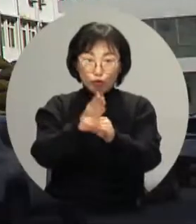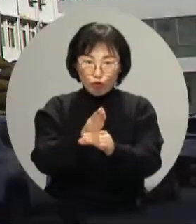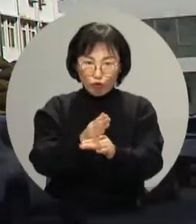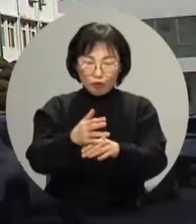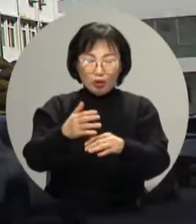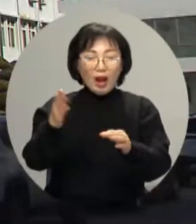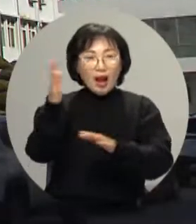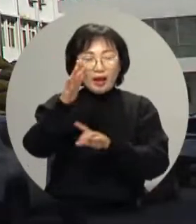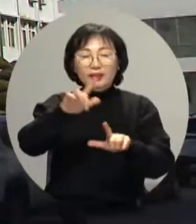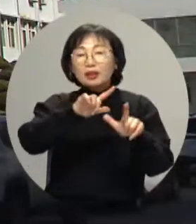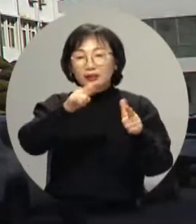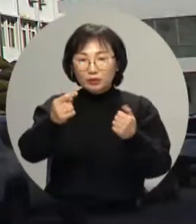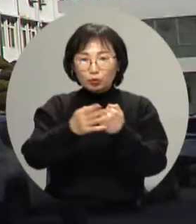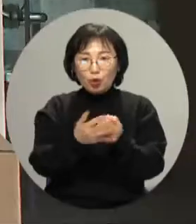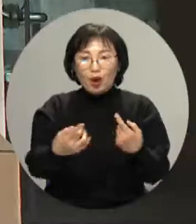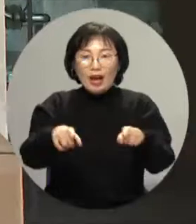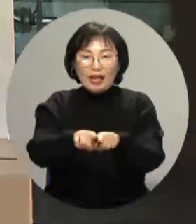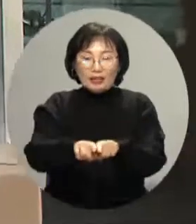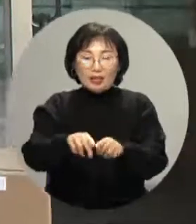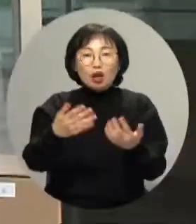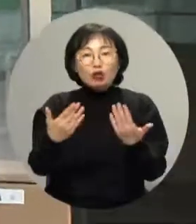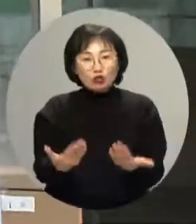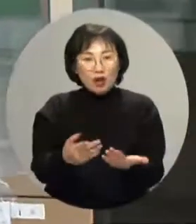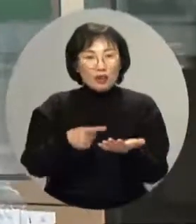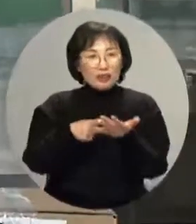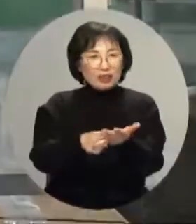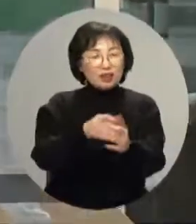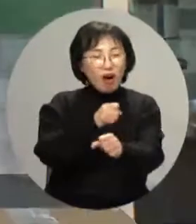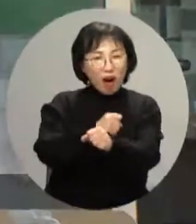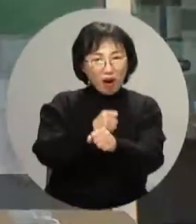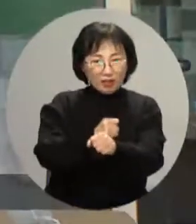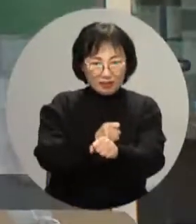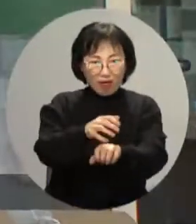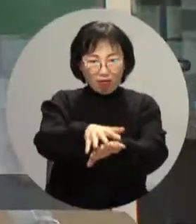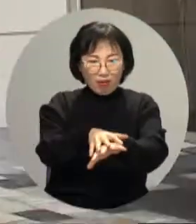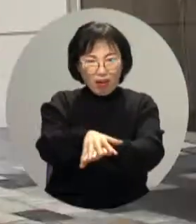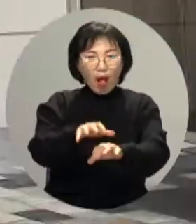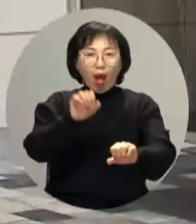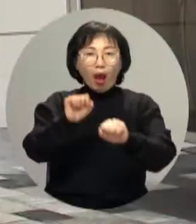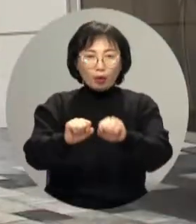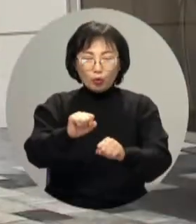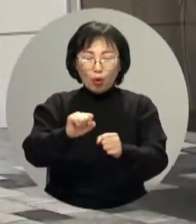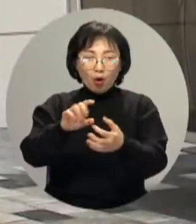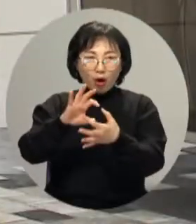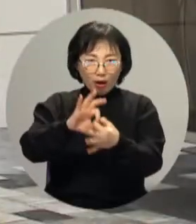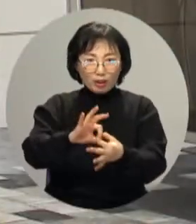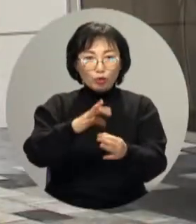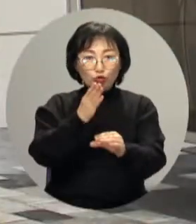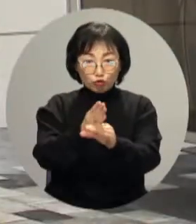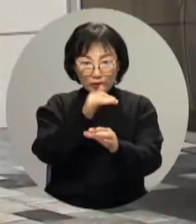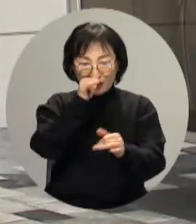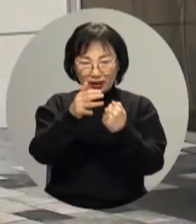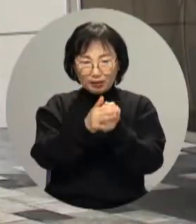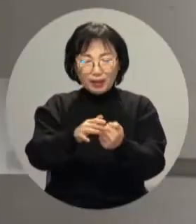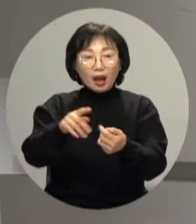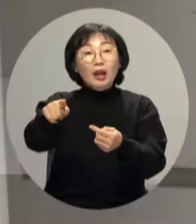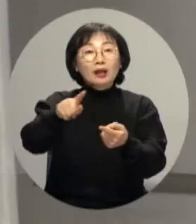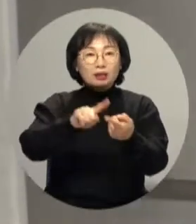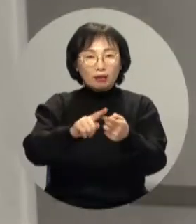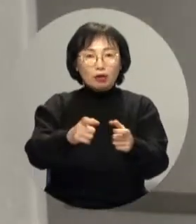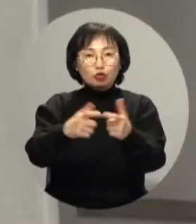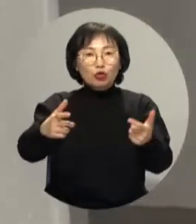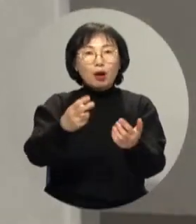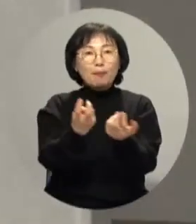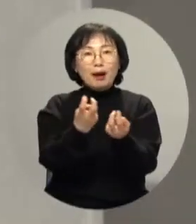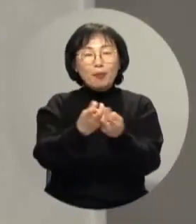의대생들도 동반 휴학계를 내기로 결의하는 등 집단행동이 본격화하고 있지만 정부는 증원 방침을 철회하는 일은